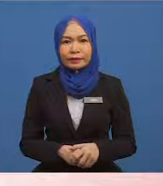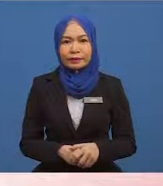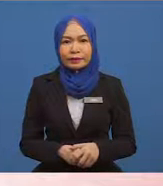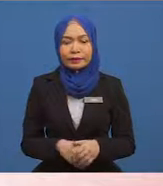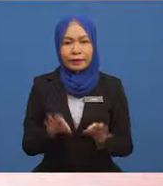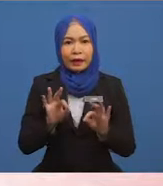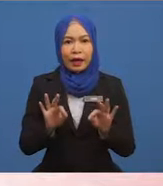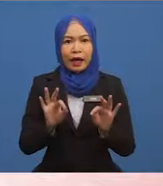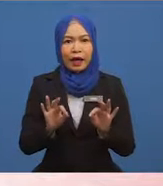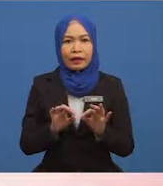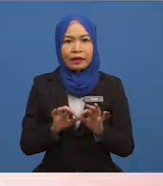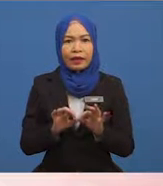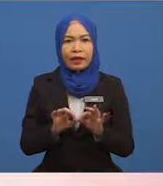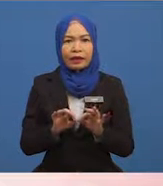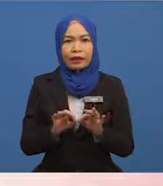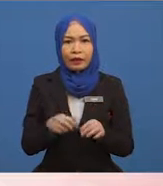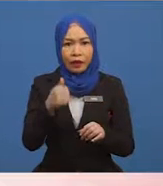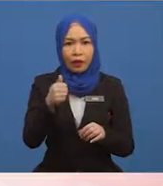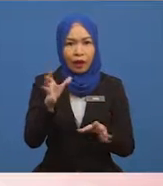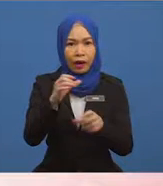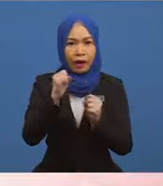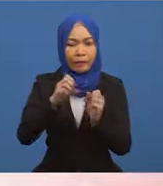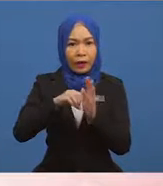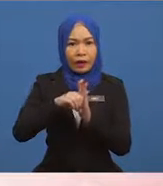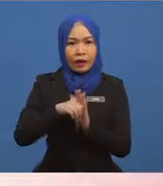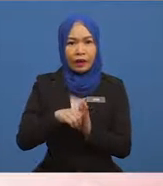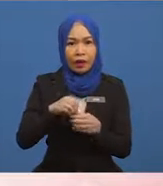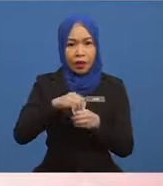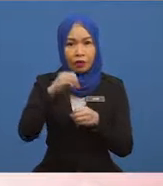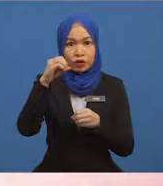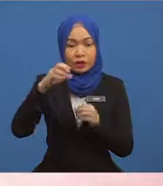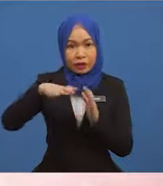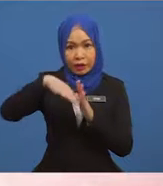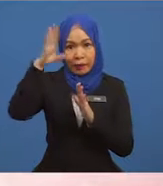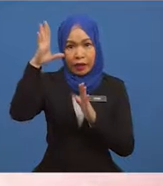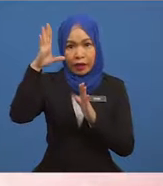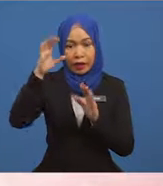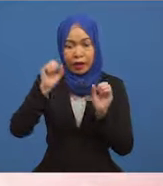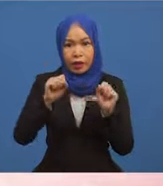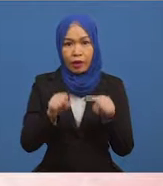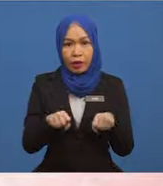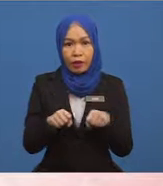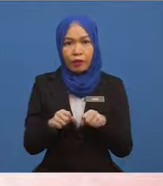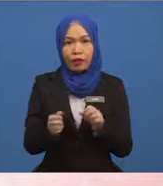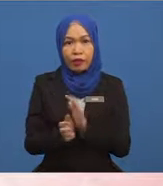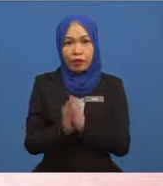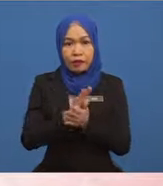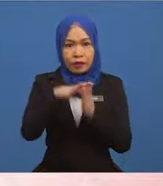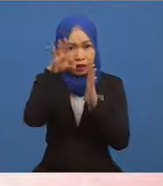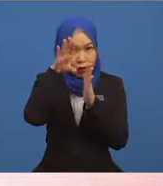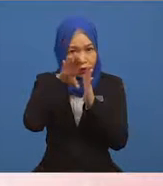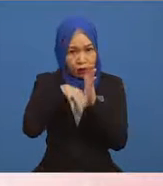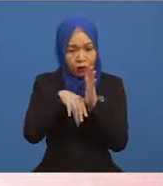oksigen meningkat sehingga menyebabkan berlakunya kekurangan oksigen atau